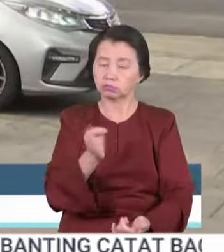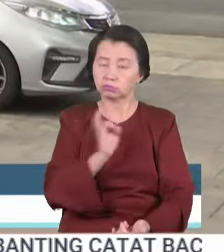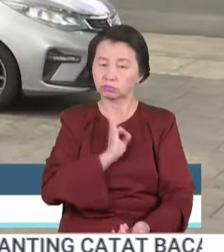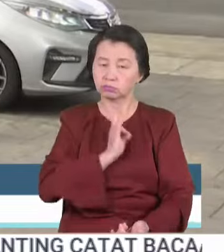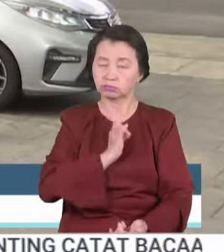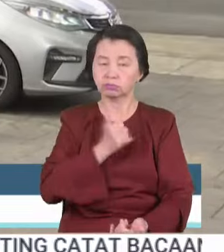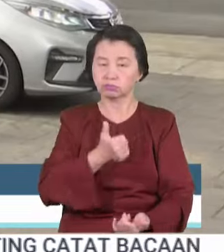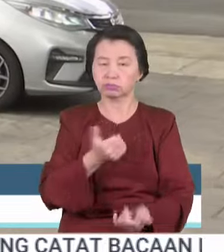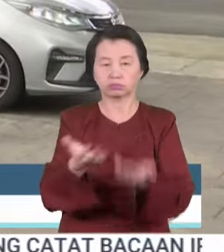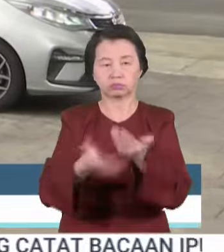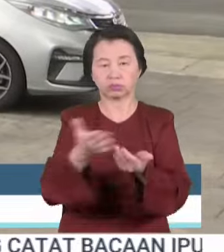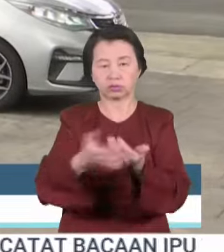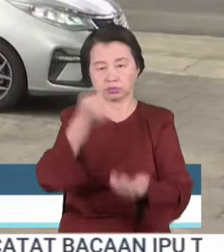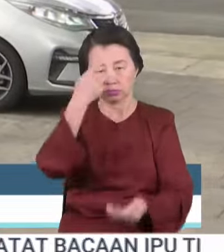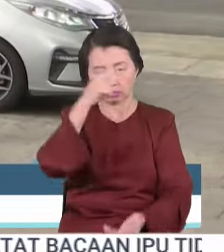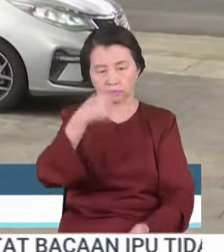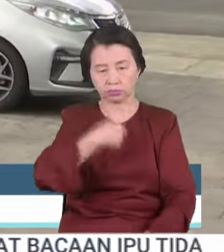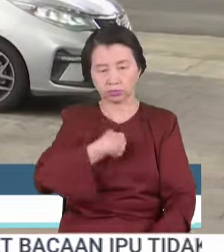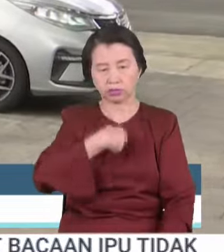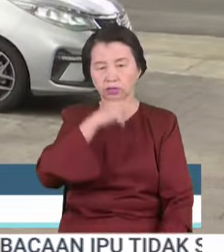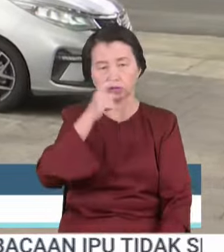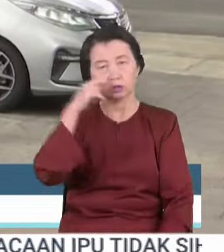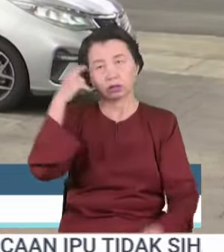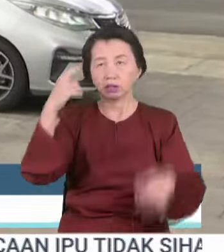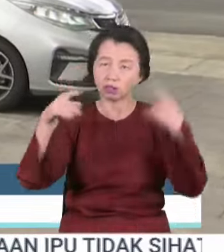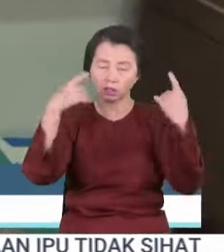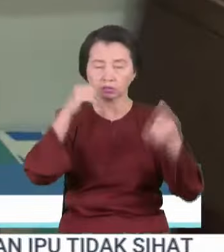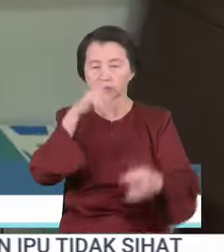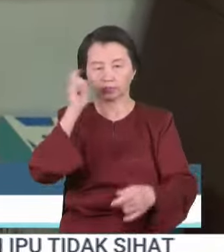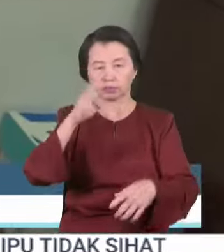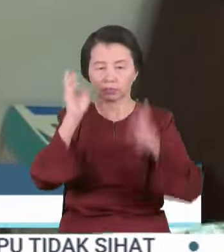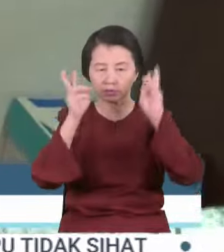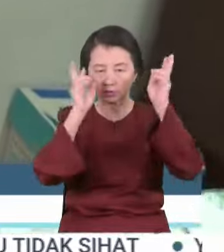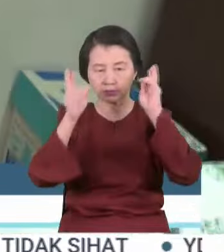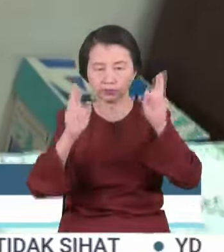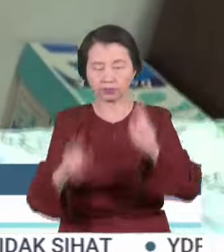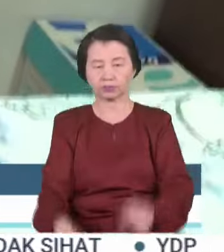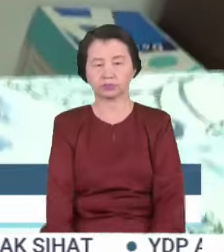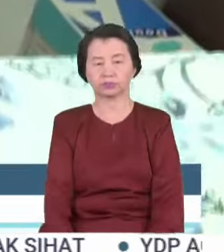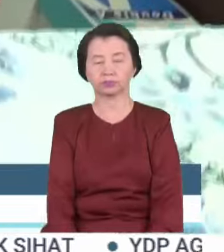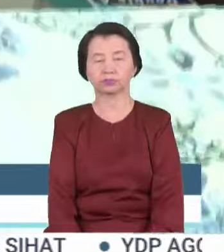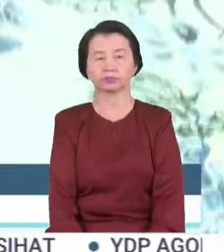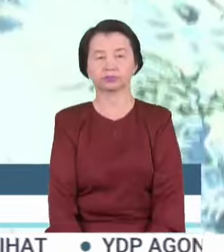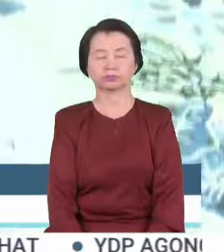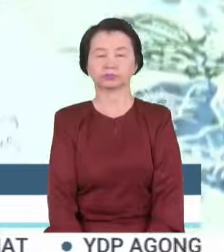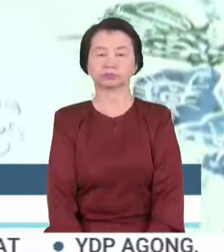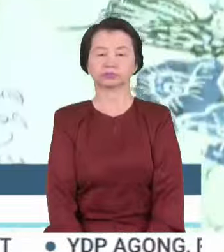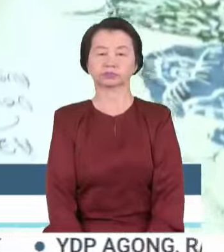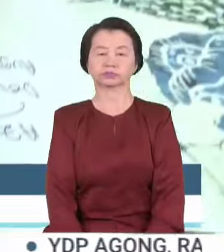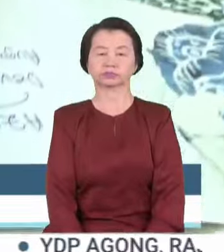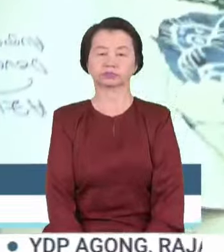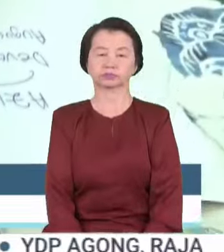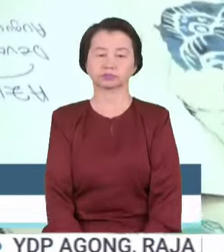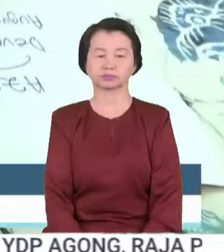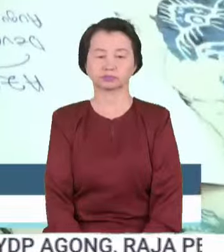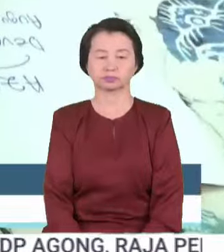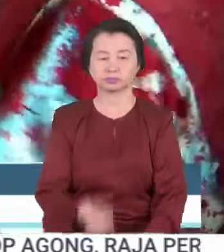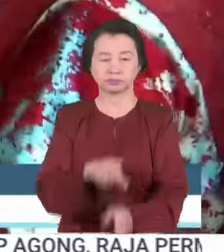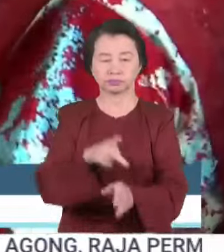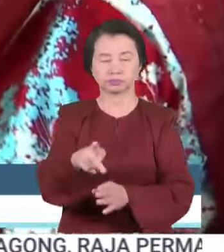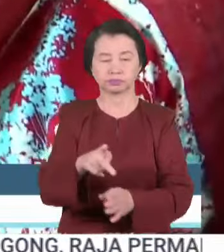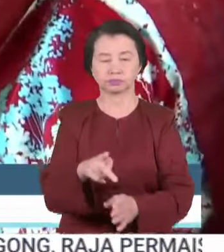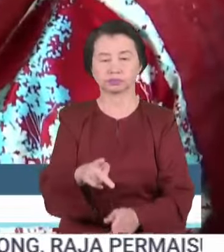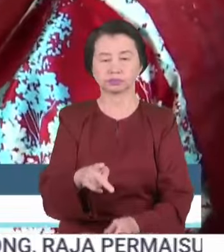So memang memudahkan saya, tak pening kepala, tak perlu risau. Dia masak rendang. Sementara itu, Profesor